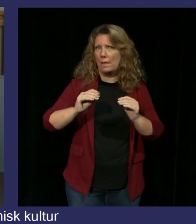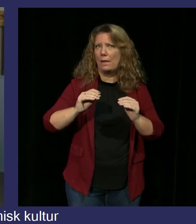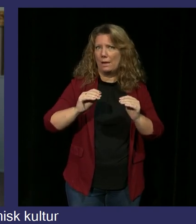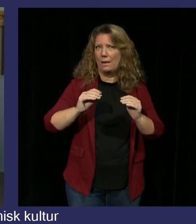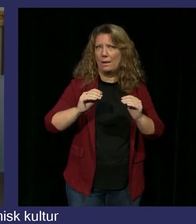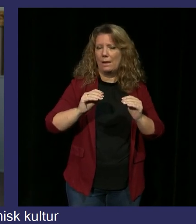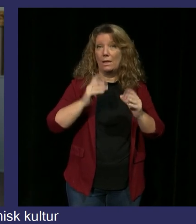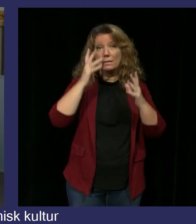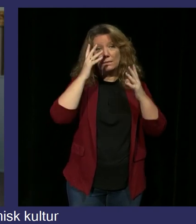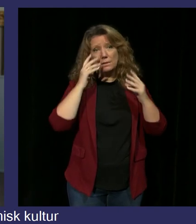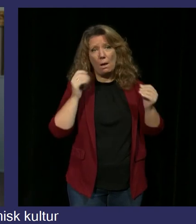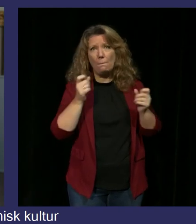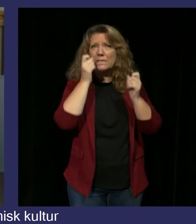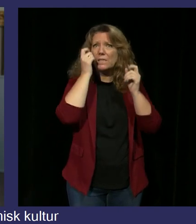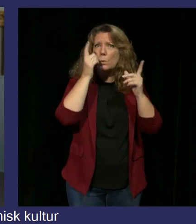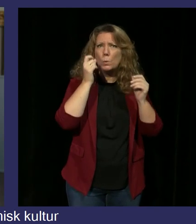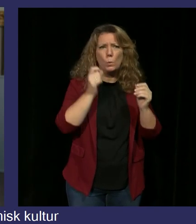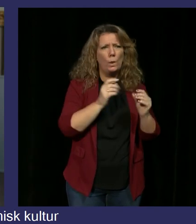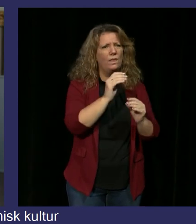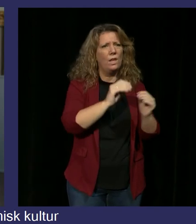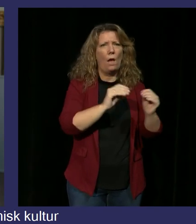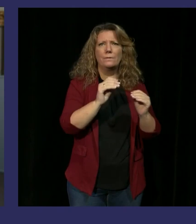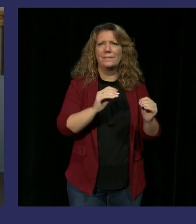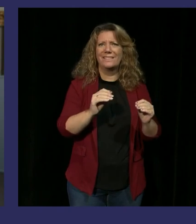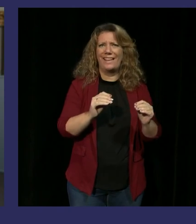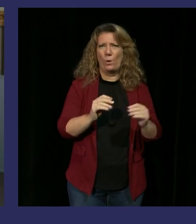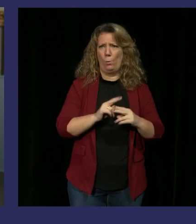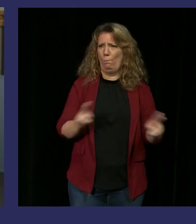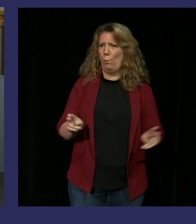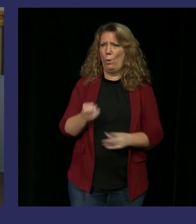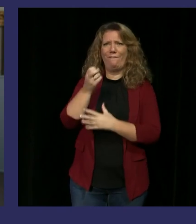i samisk kultur som ikke lar seg forklare på norsk.